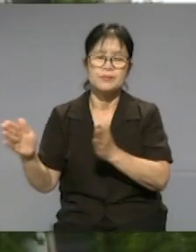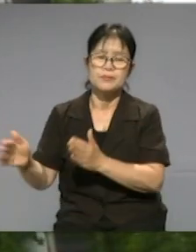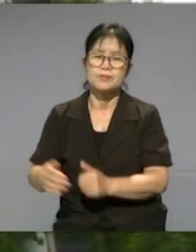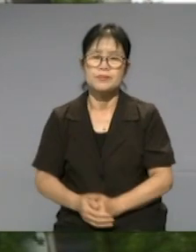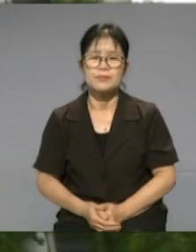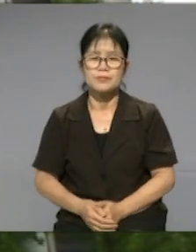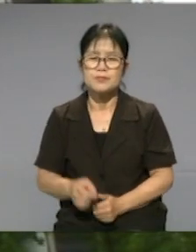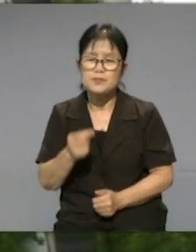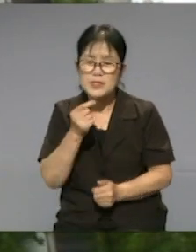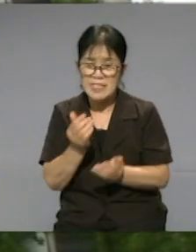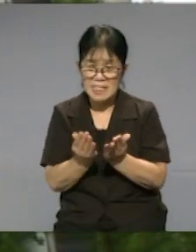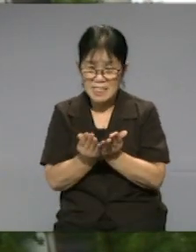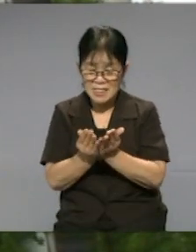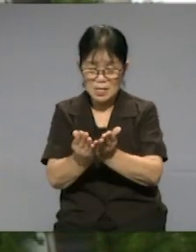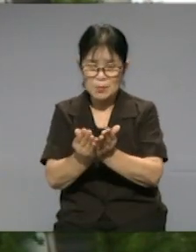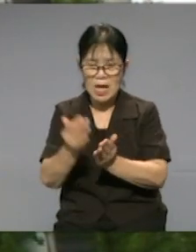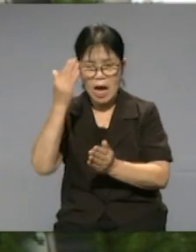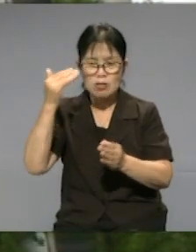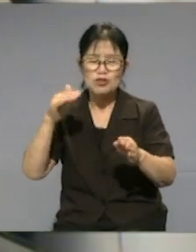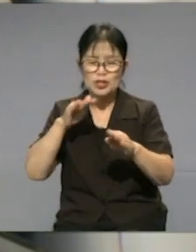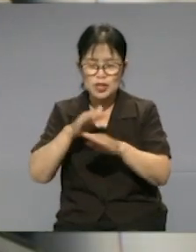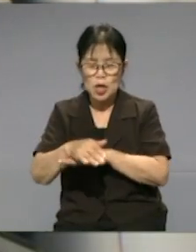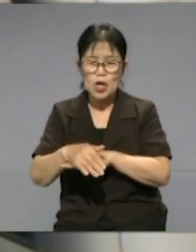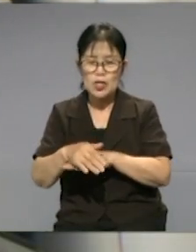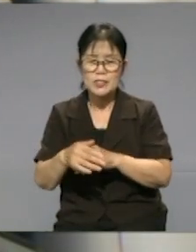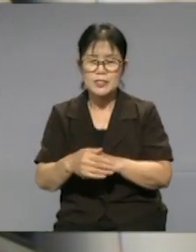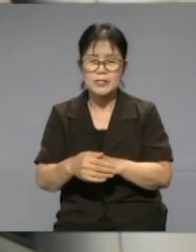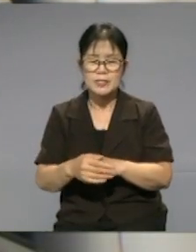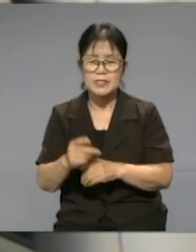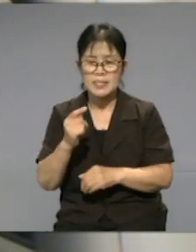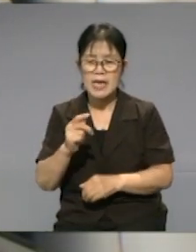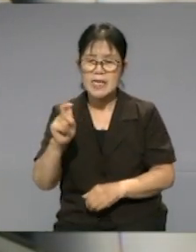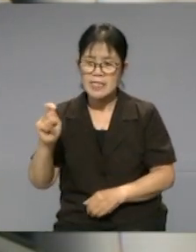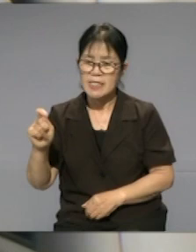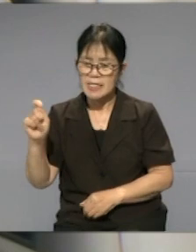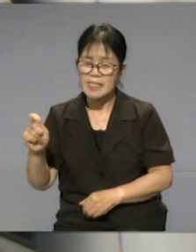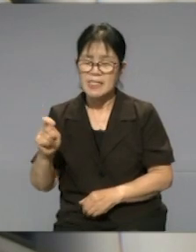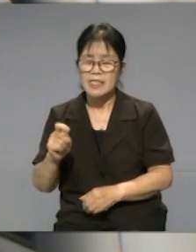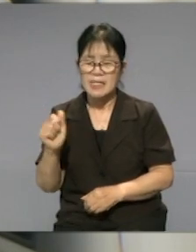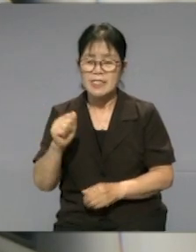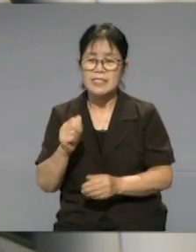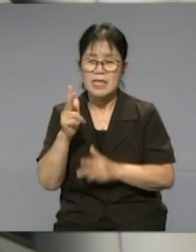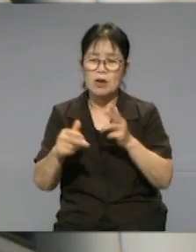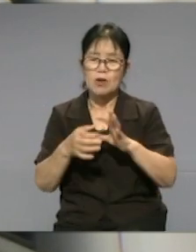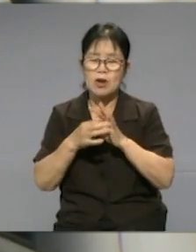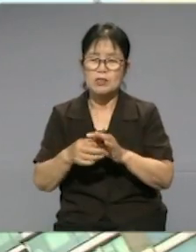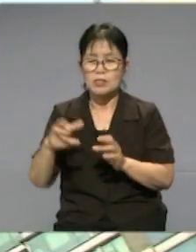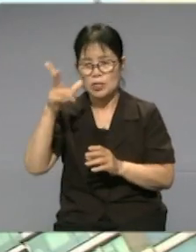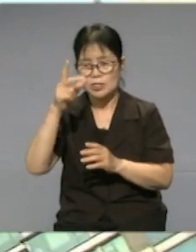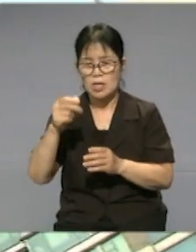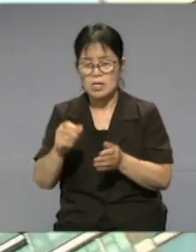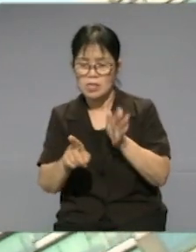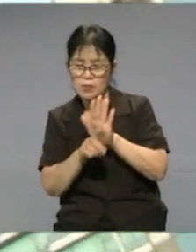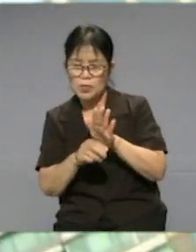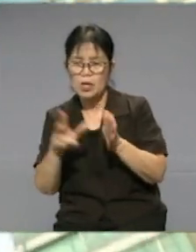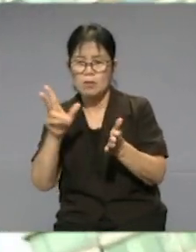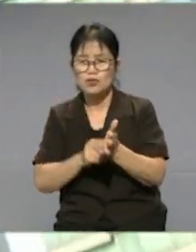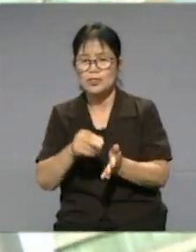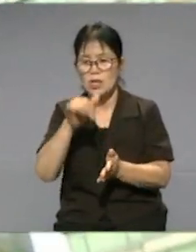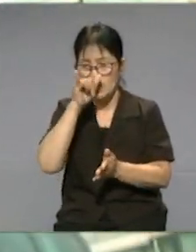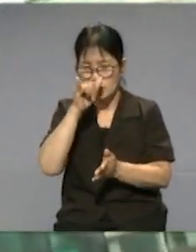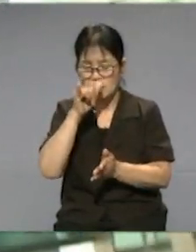미니 이지스함으로 불리는 한국형 차기 구축함 ktdx 사업과 관련해 경찰이 입찰에 문제가 있다고 보고